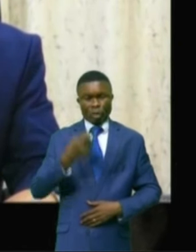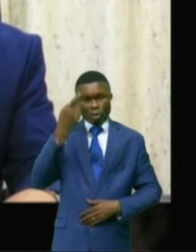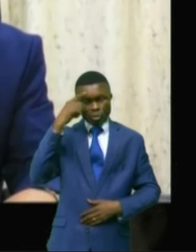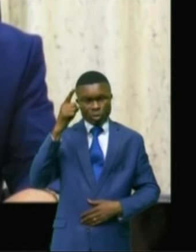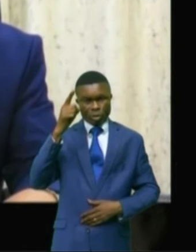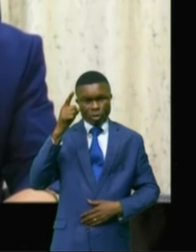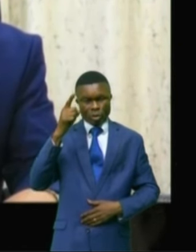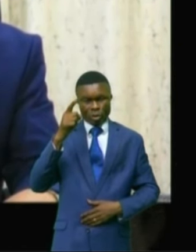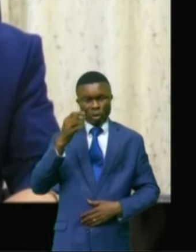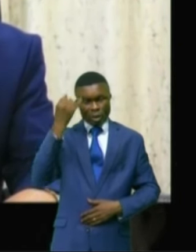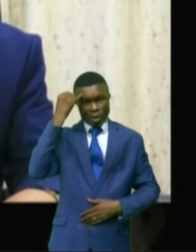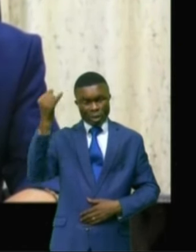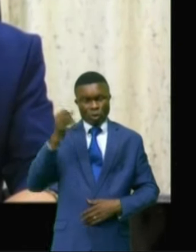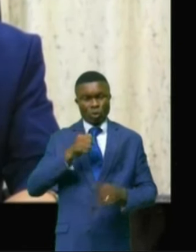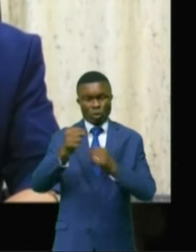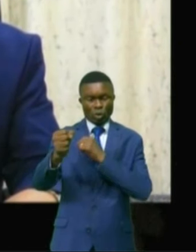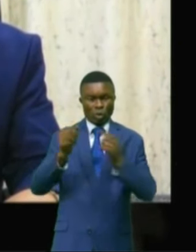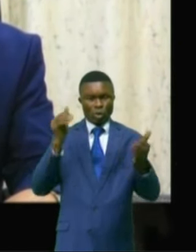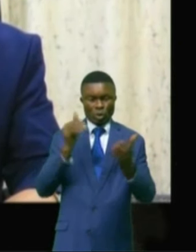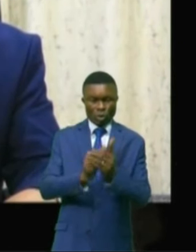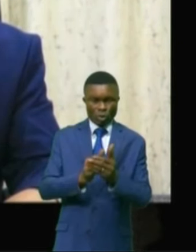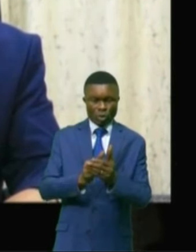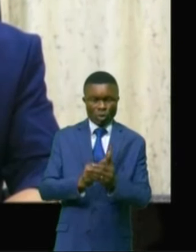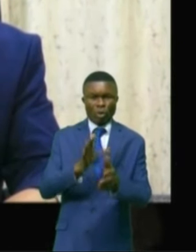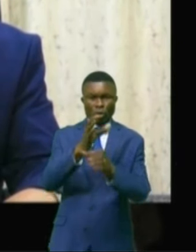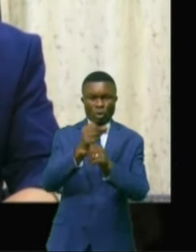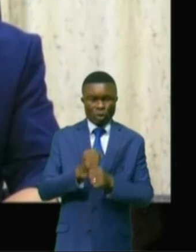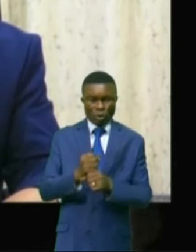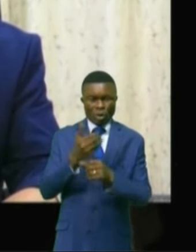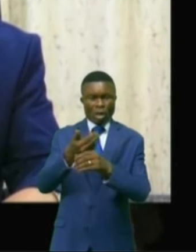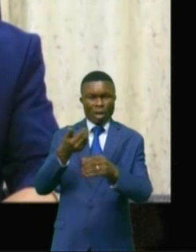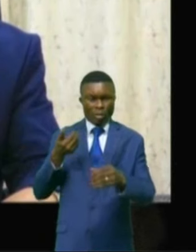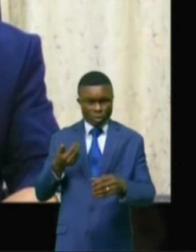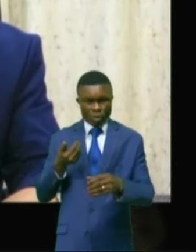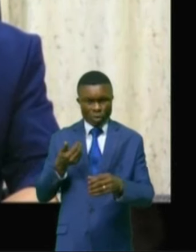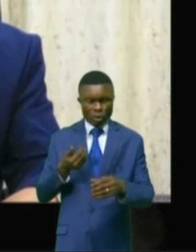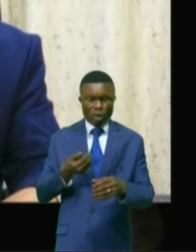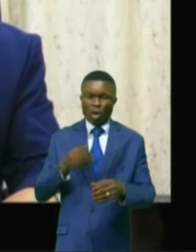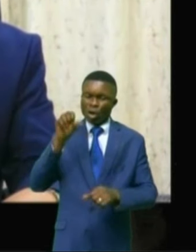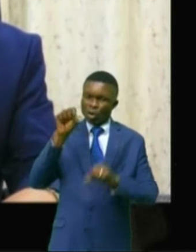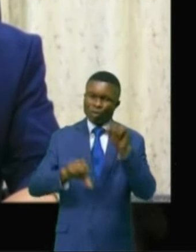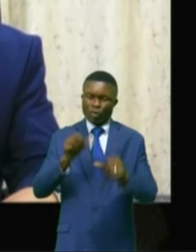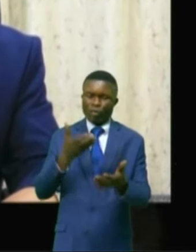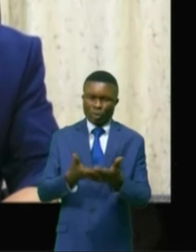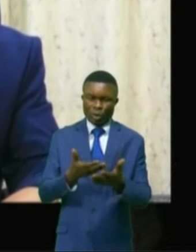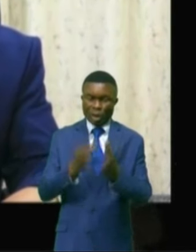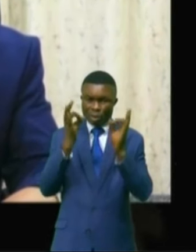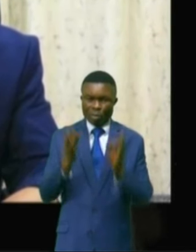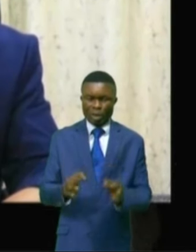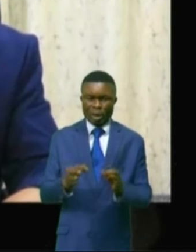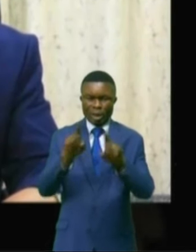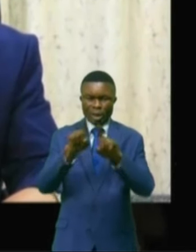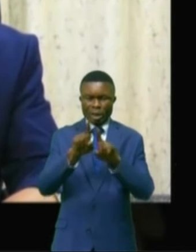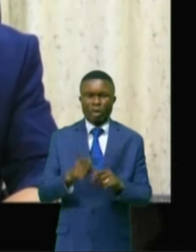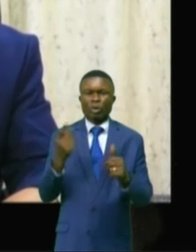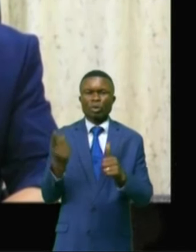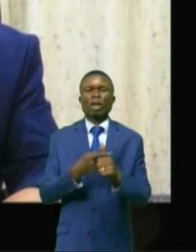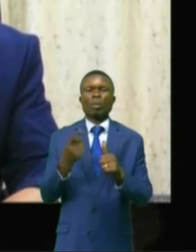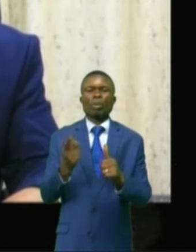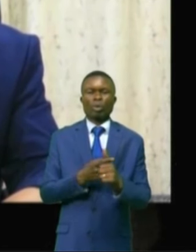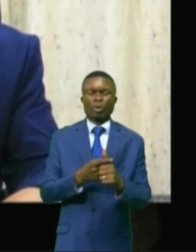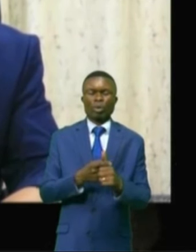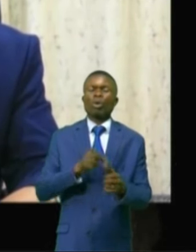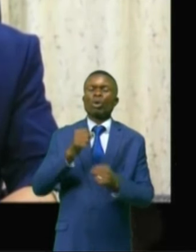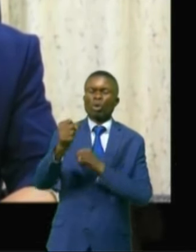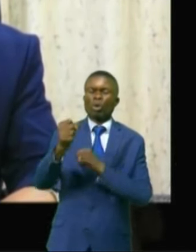la ligne de la lutte contre la détention préventive irrégulière, mais aussi et surtout dans la